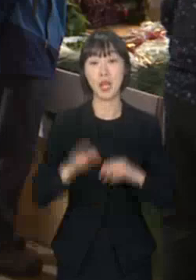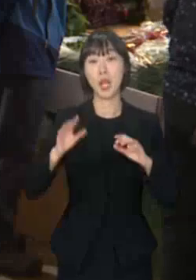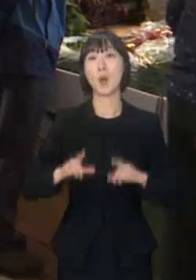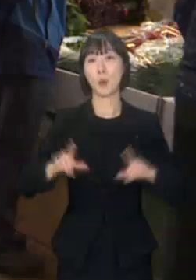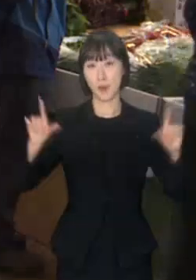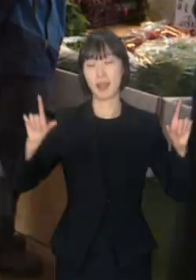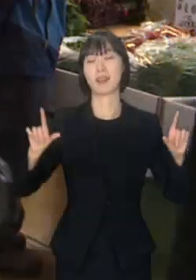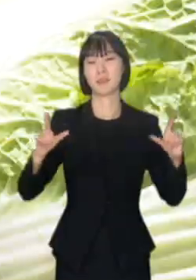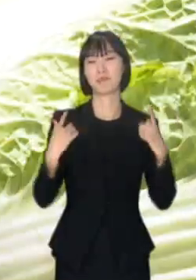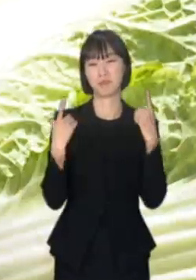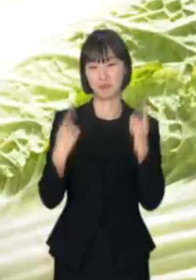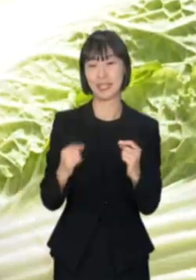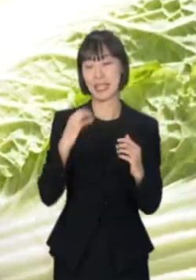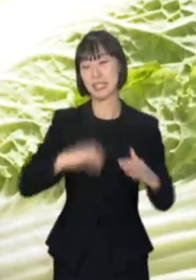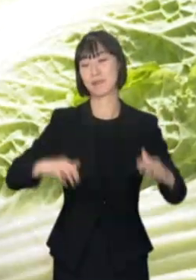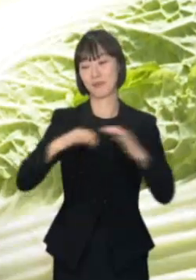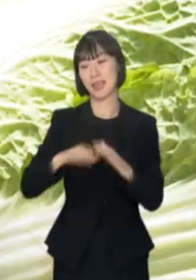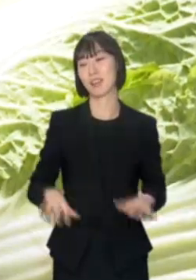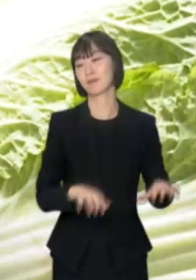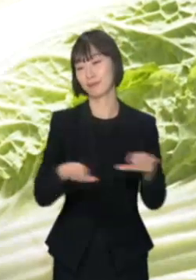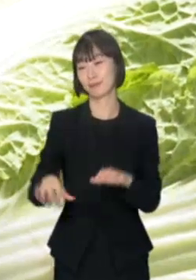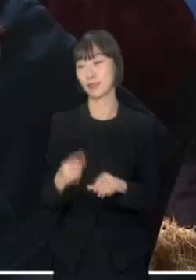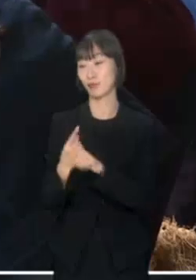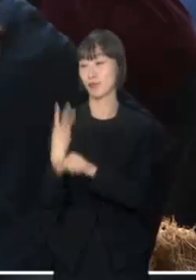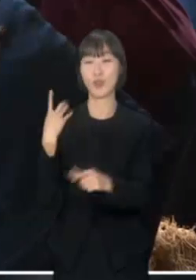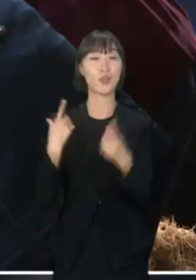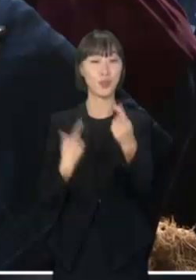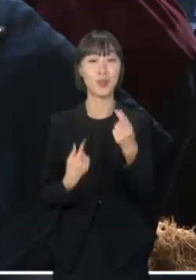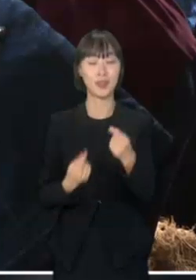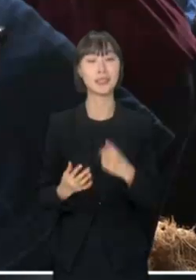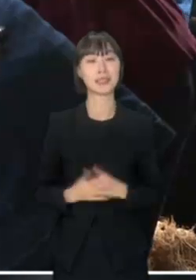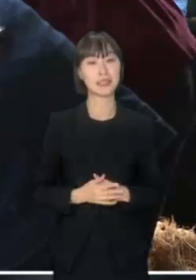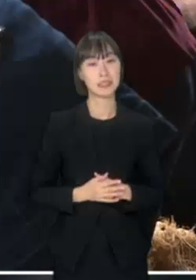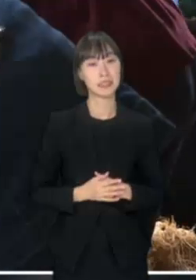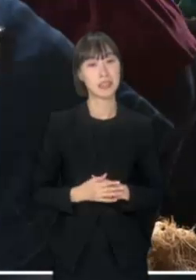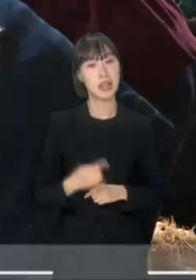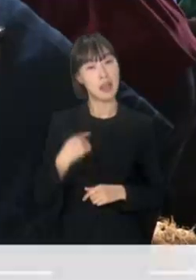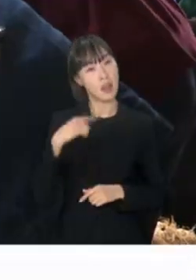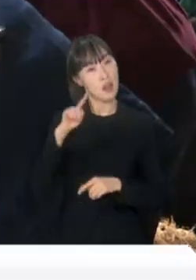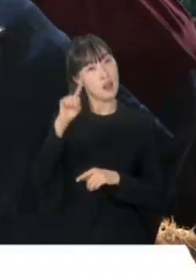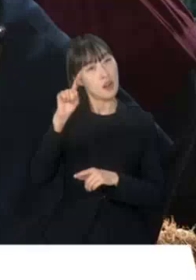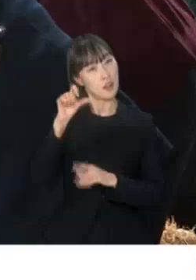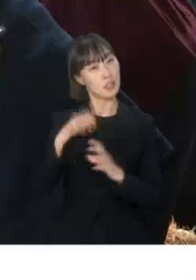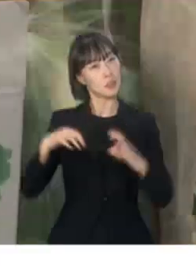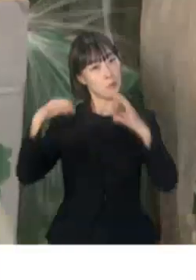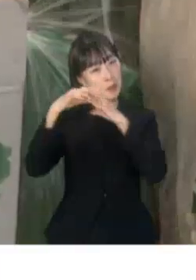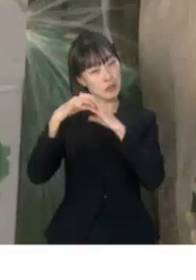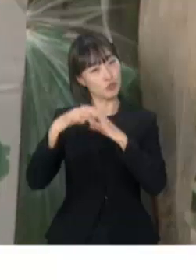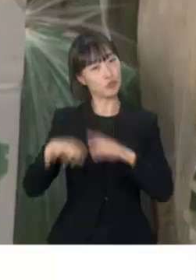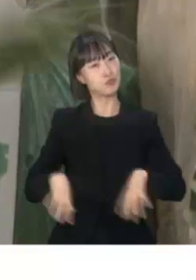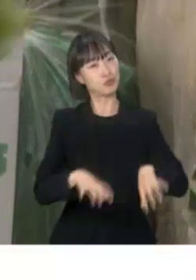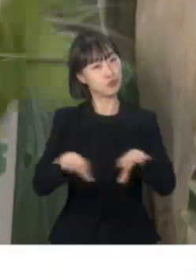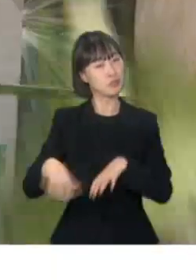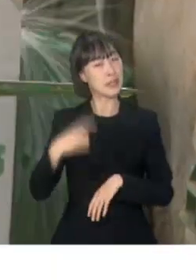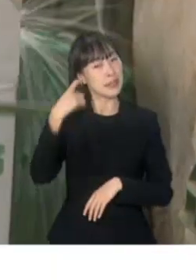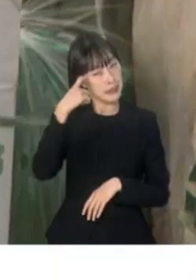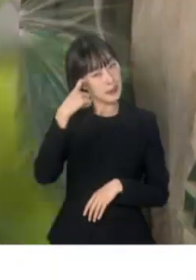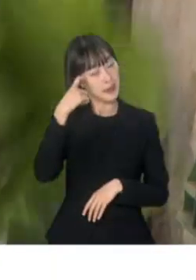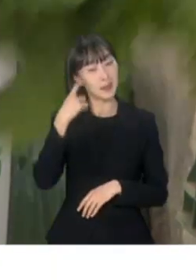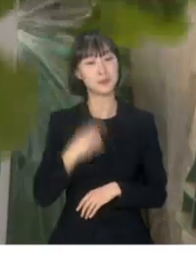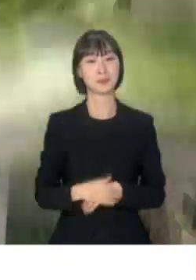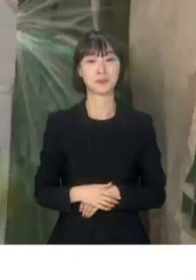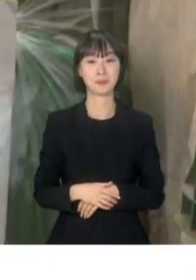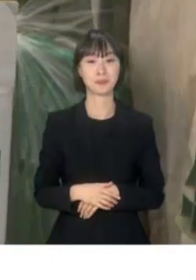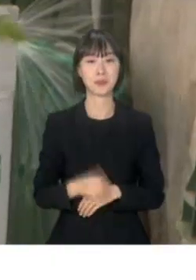올해도 어김없이 김장철은 찾아왔습니다. 한 15포기 정도 담을 거예요.